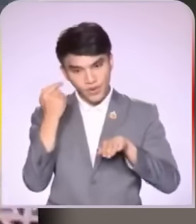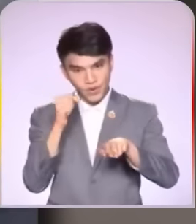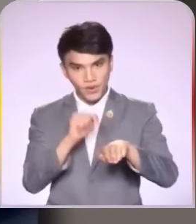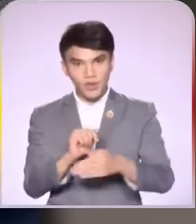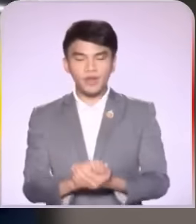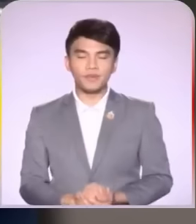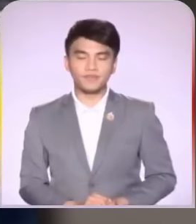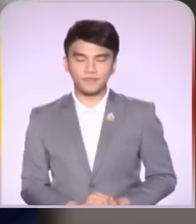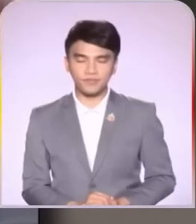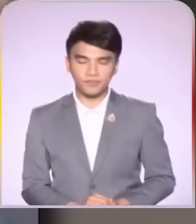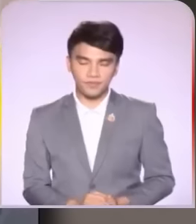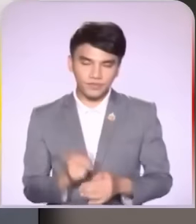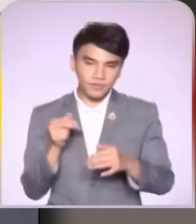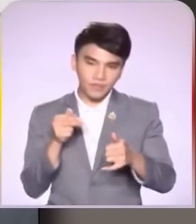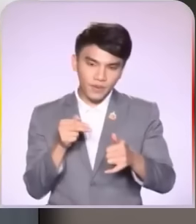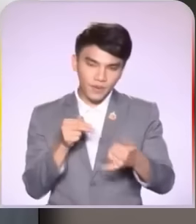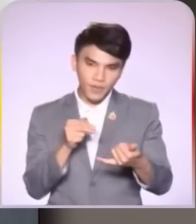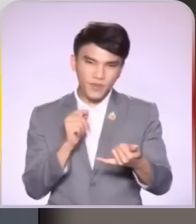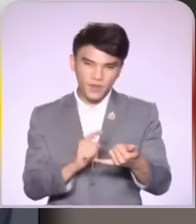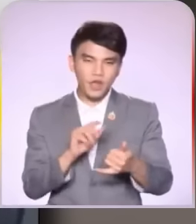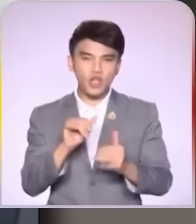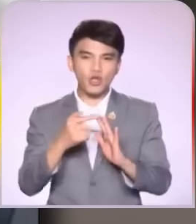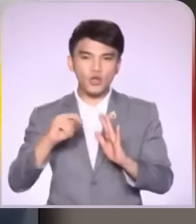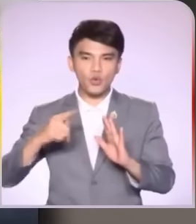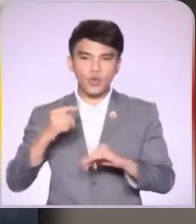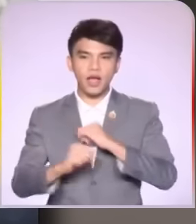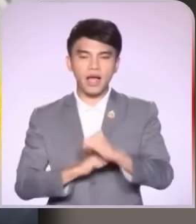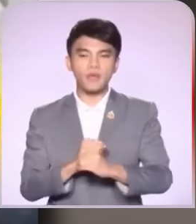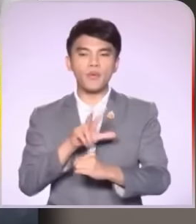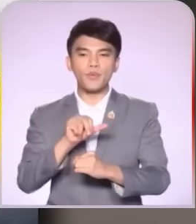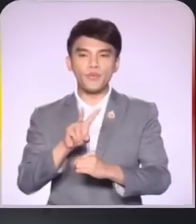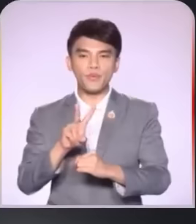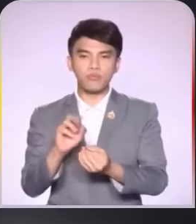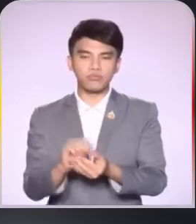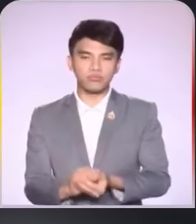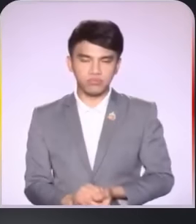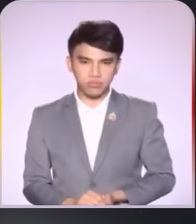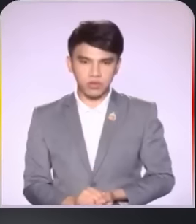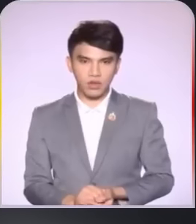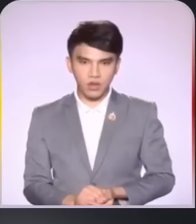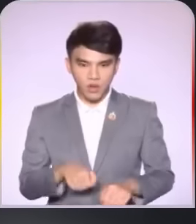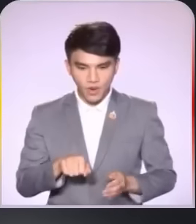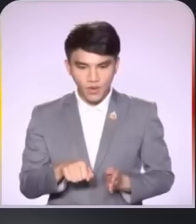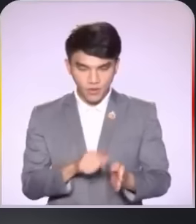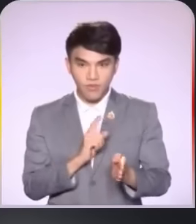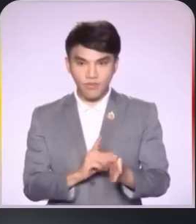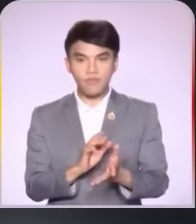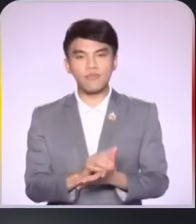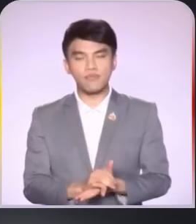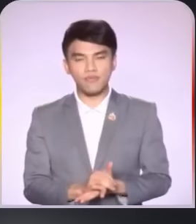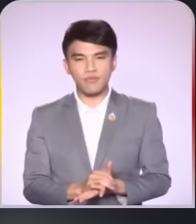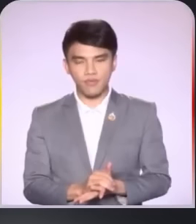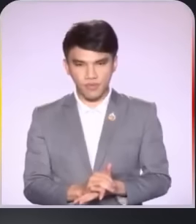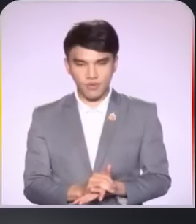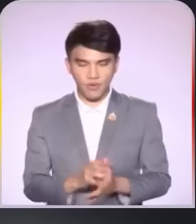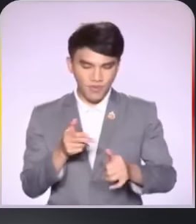ก็ใช้ปืนยิงนายอรรถพลหรือว่านายยุ่งอายุ32ปีนายยุ่งเนี่ยขี่วินมอเตอร์ไซค์รับจ้าง